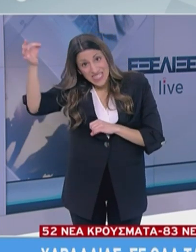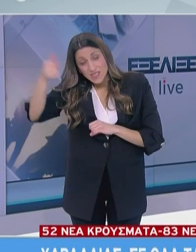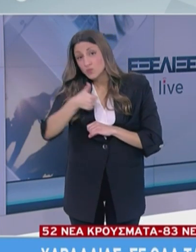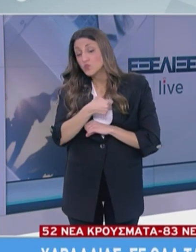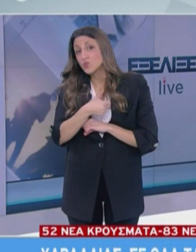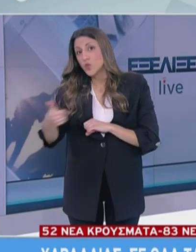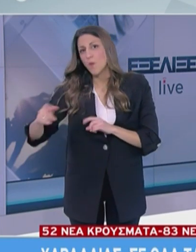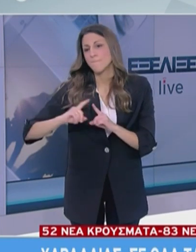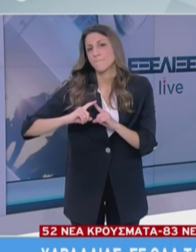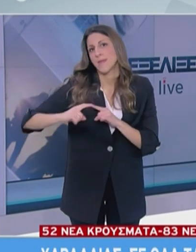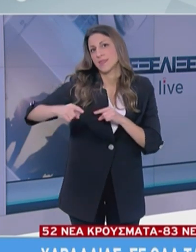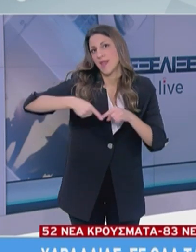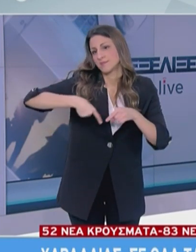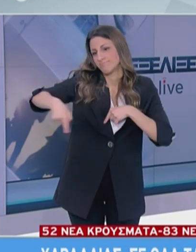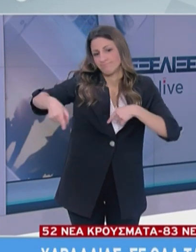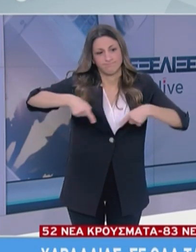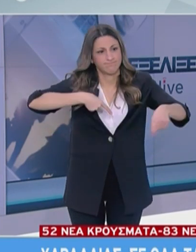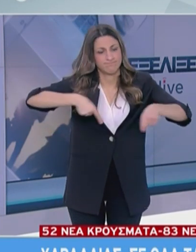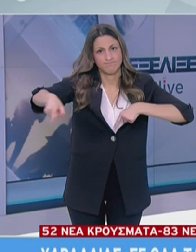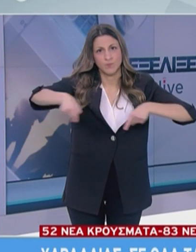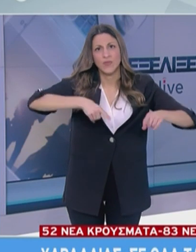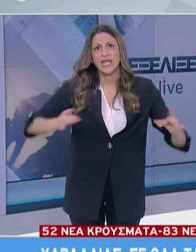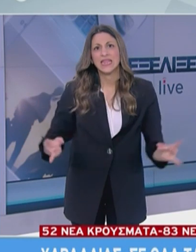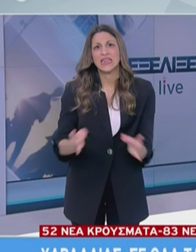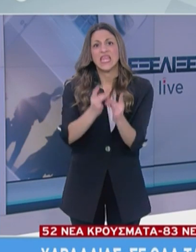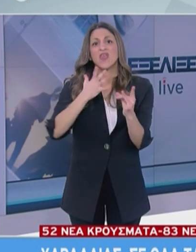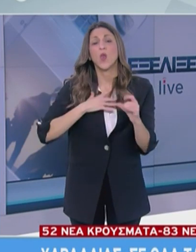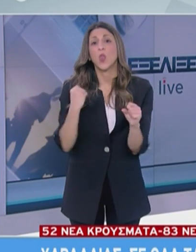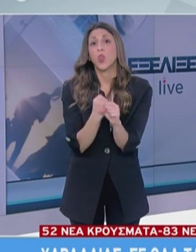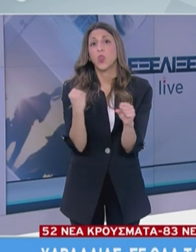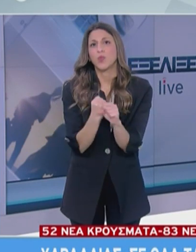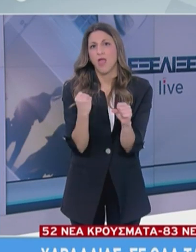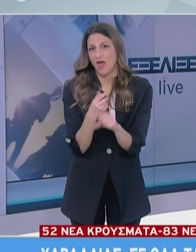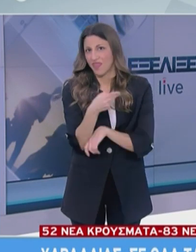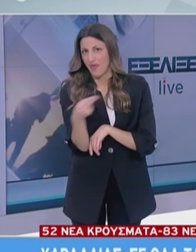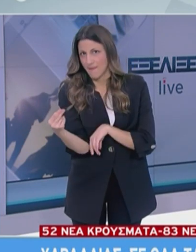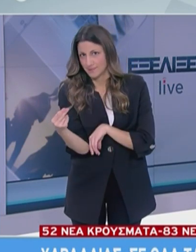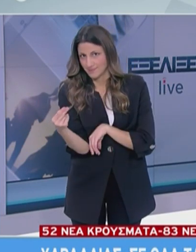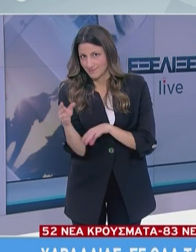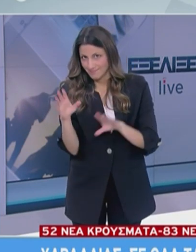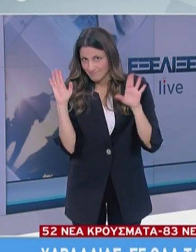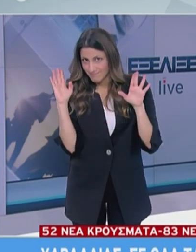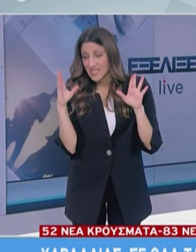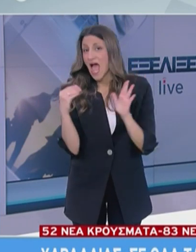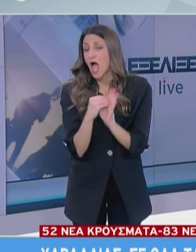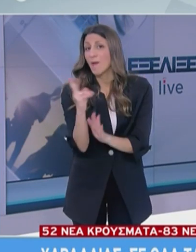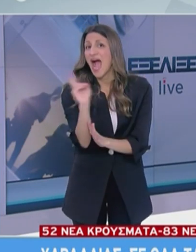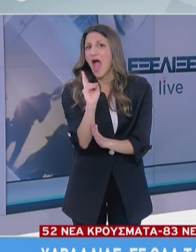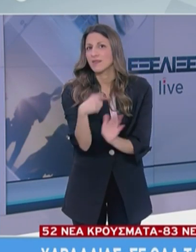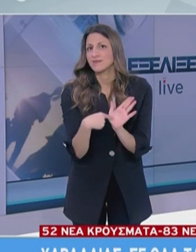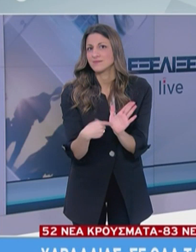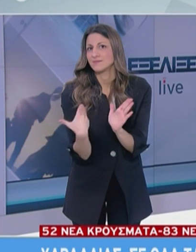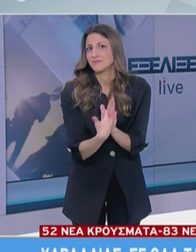αποκλειστικά και μόνο για μετακινήσεις που πραγματοποιούνται για σκοπούς εκπλήρωση του καθήκοντός τους και εφόσον φέρουν φύλο πορείας ή